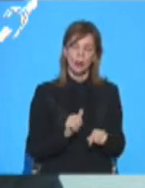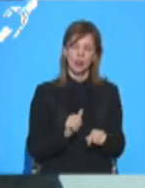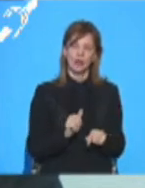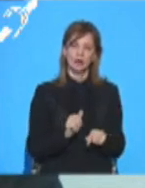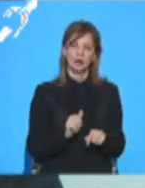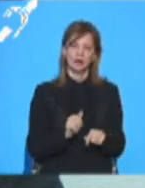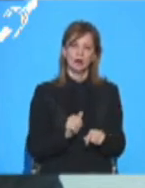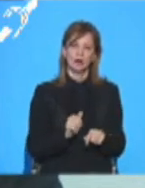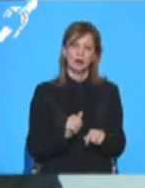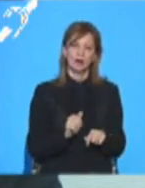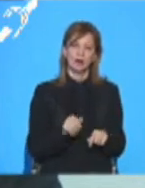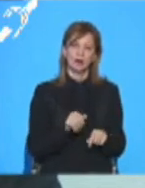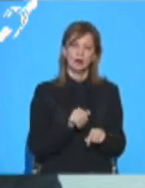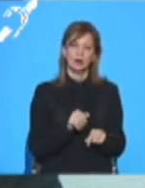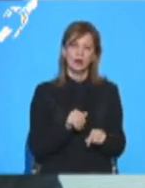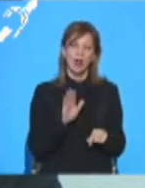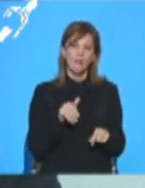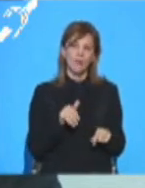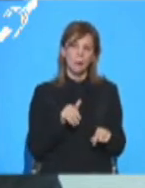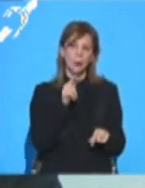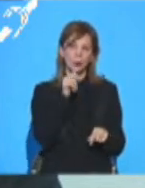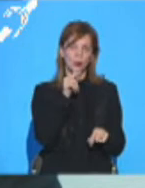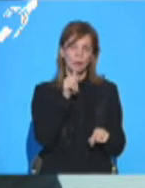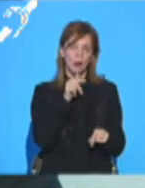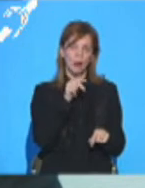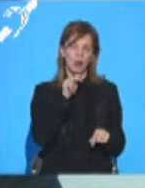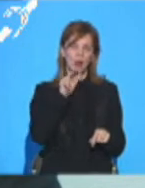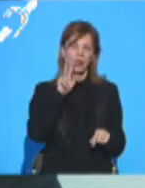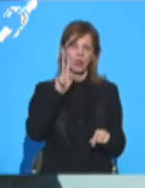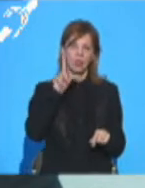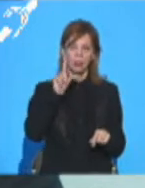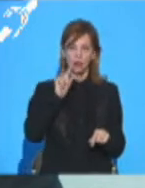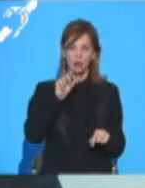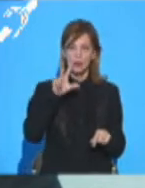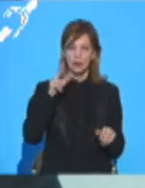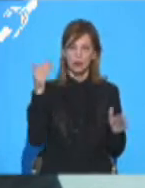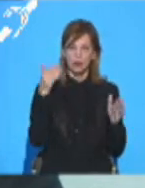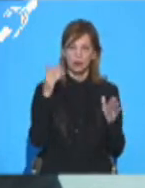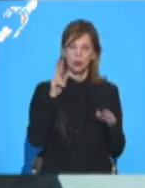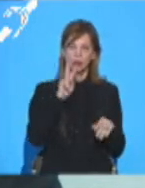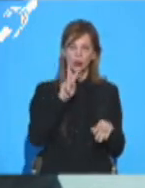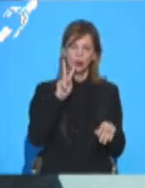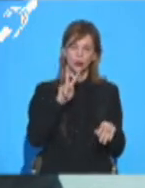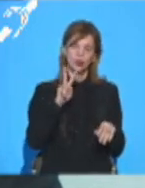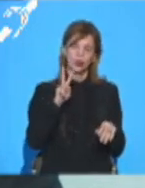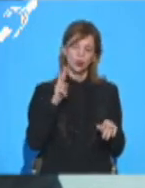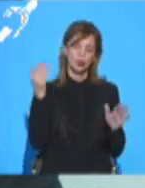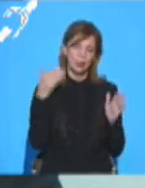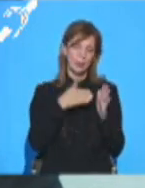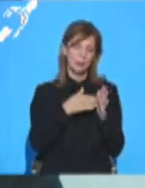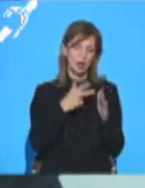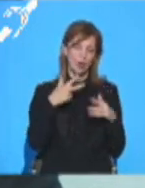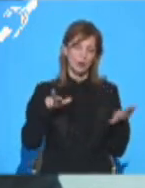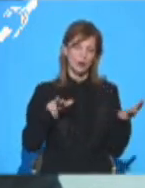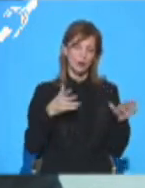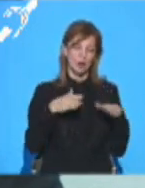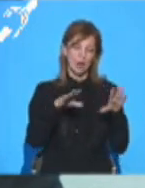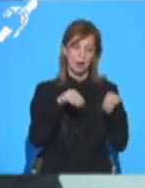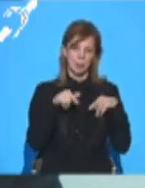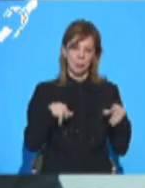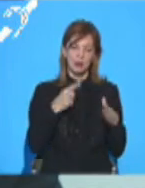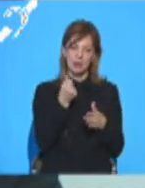angajaților companiei. Deci avem undeva 23.000 de angajați, care 22.800 care primesc prima